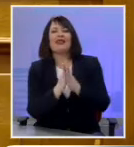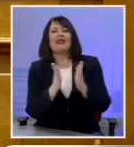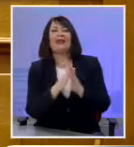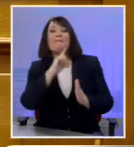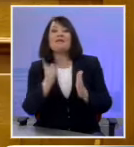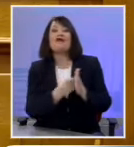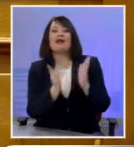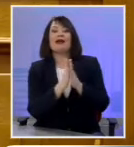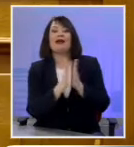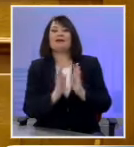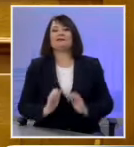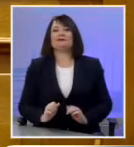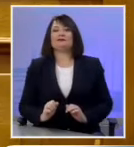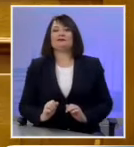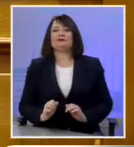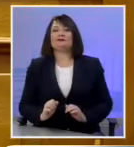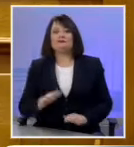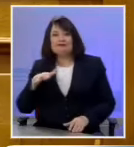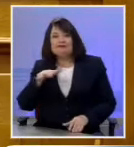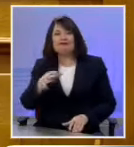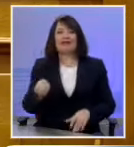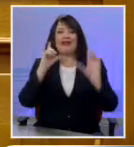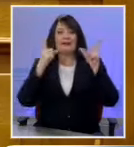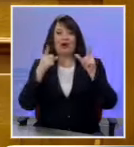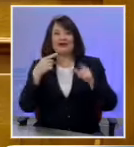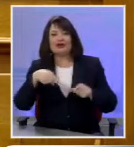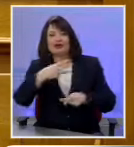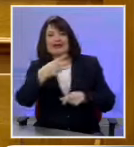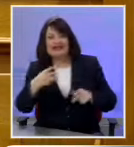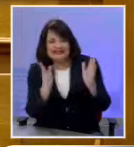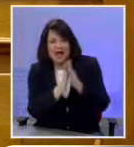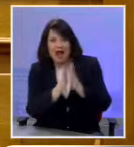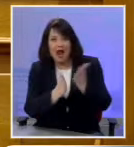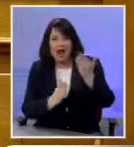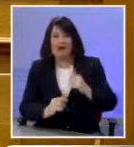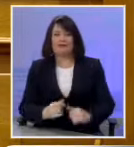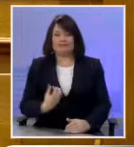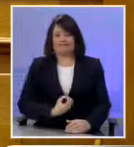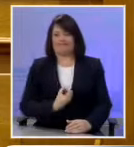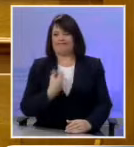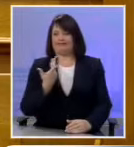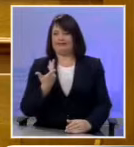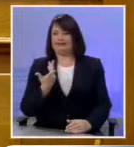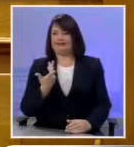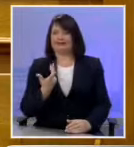μία φορά, όταν επιτεθήκατε στη Νέα Δημοκρατία. Διότι μέσα τους...